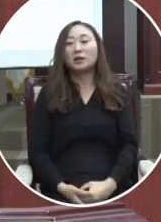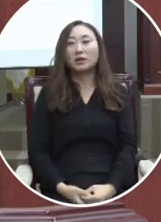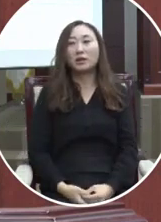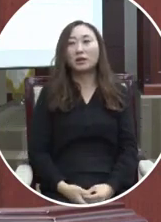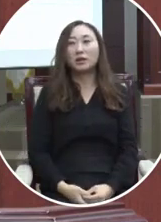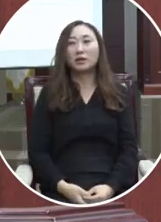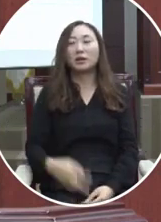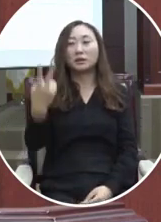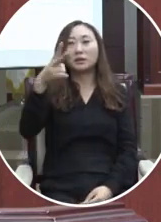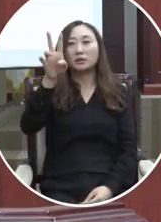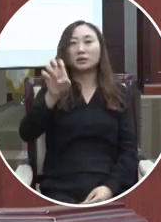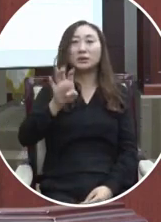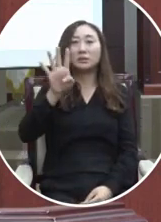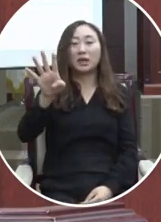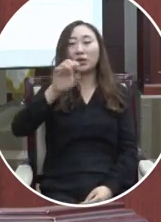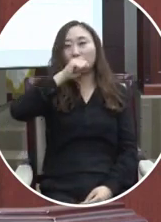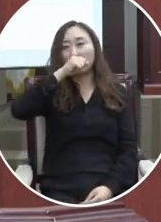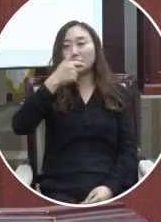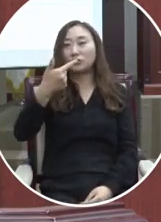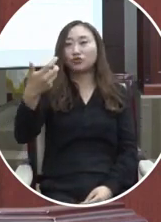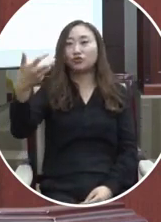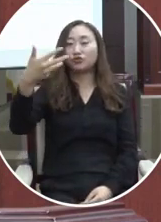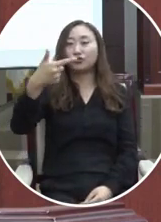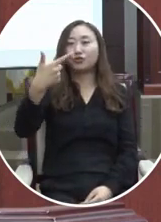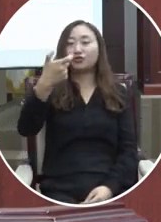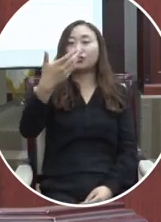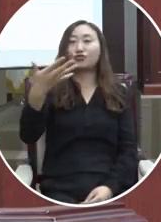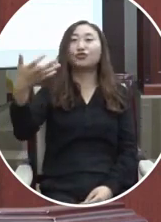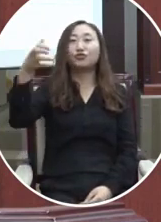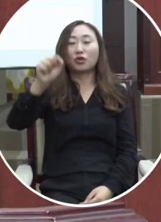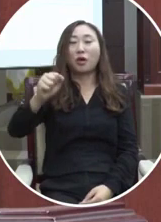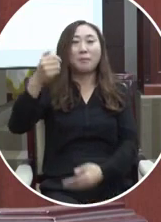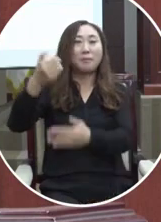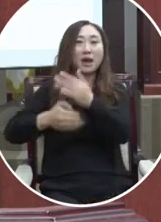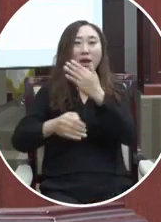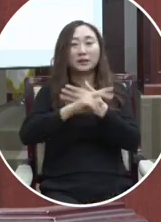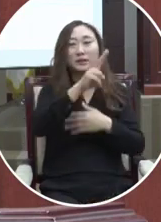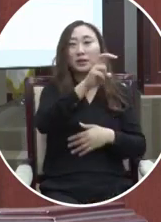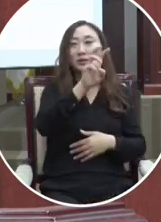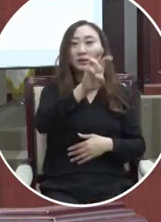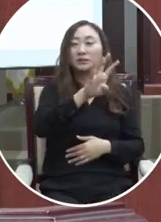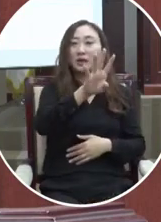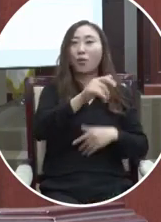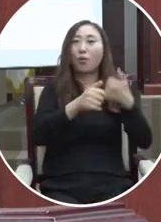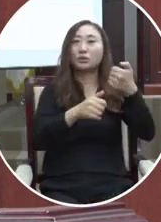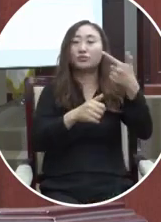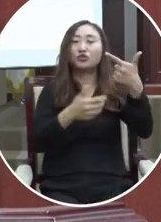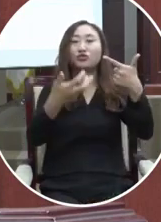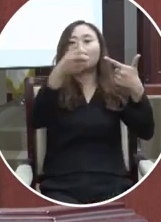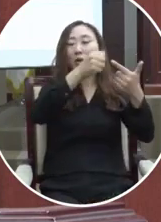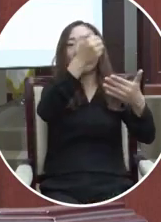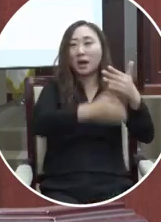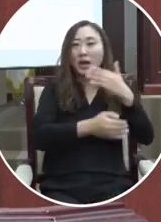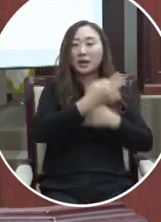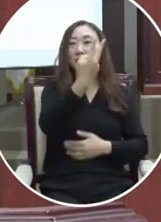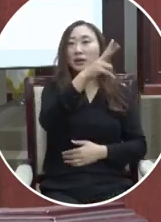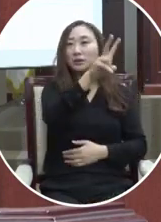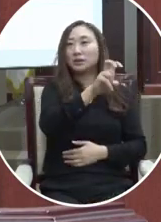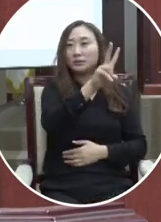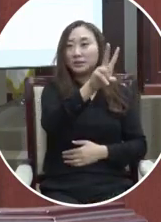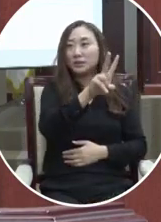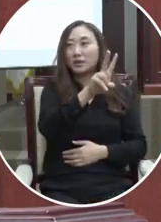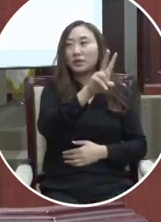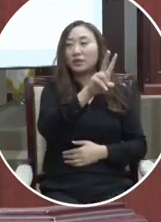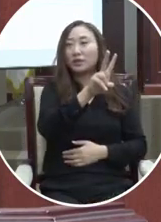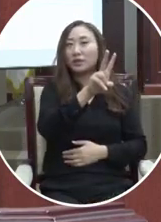있습니다 24년 본 예산 한 69억 사감 23년 본 예산 한 56억 사감 22년